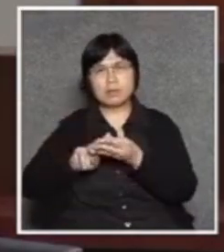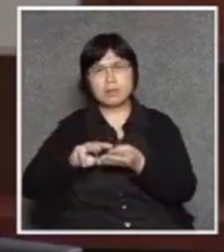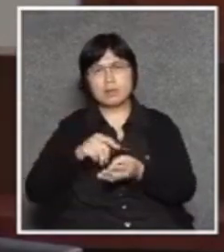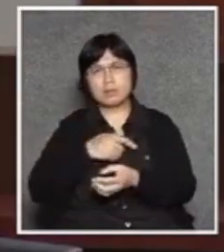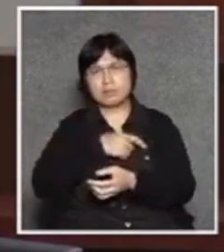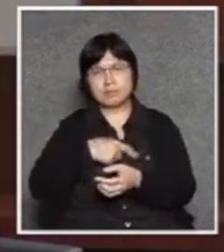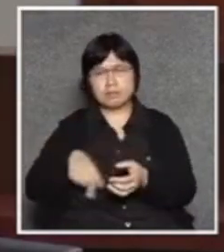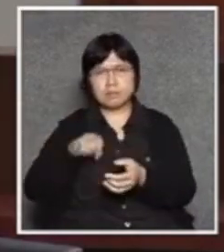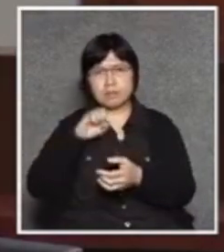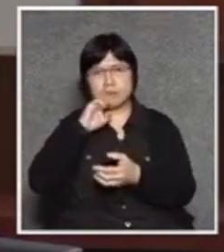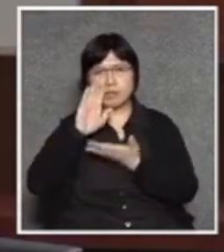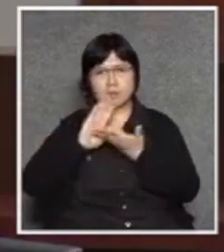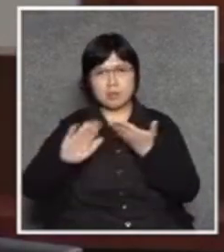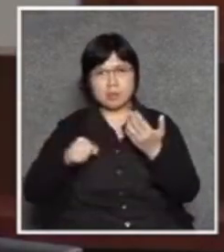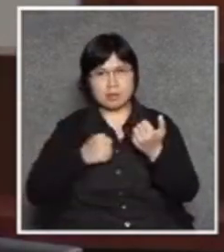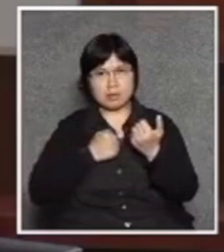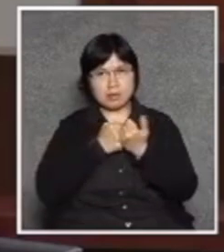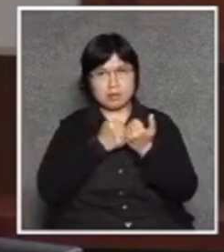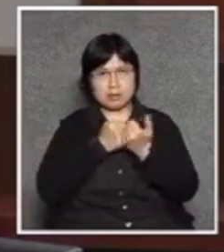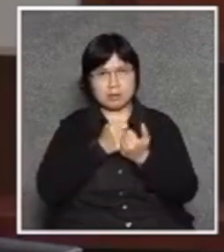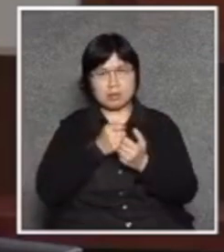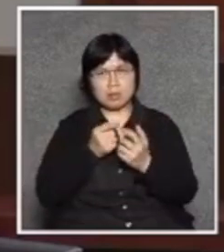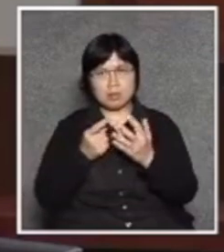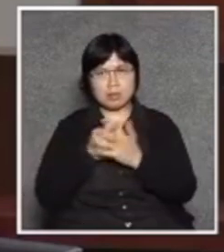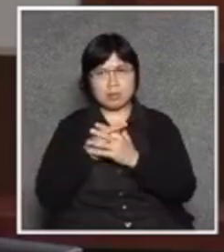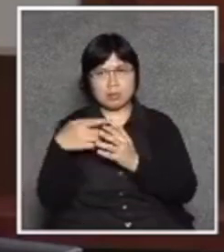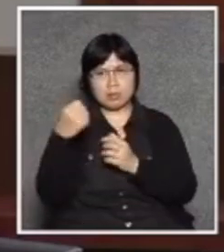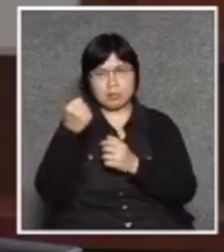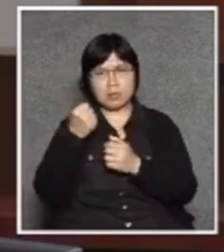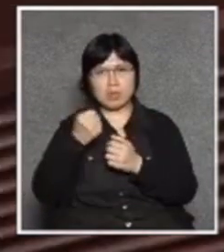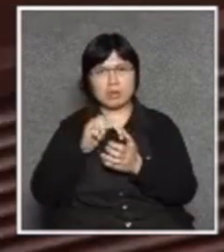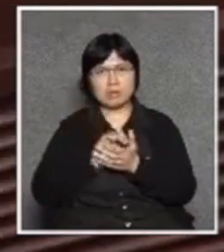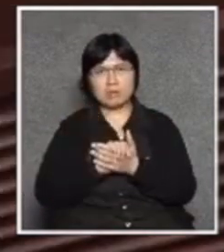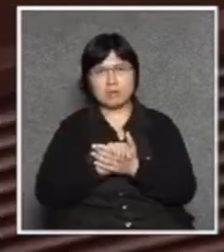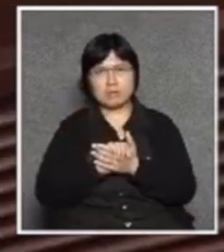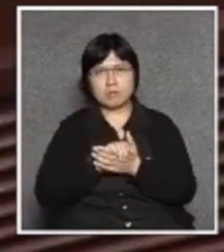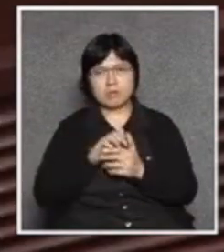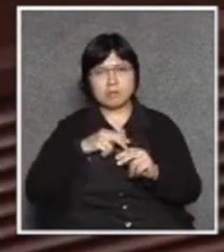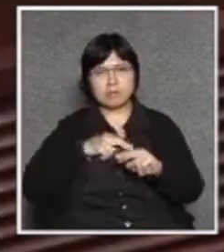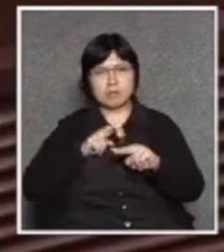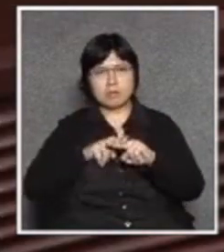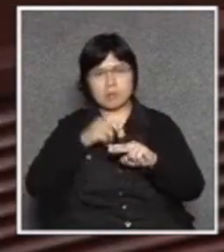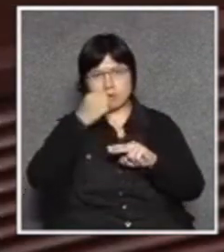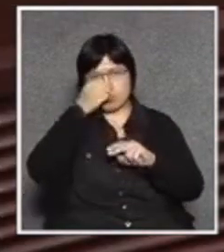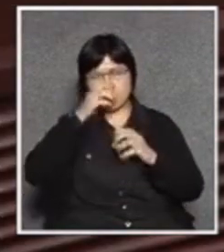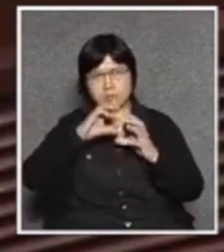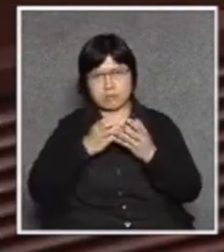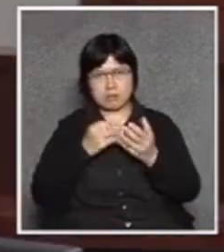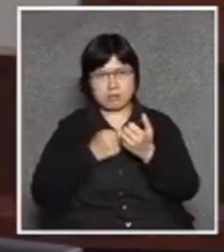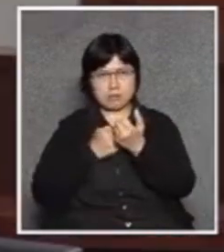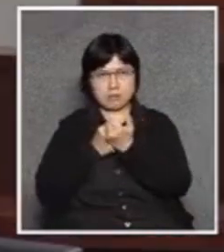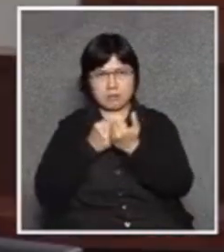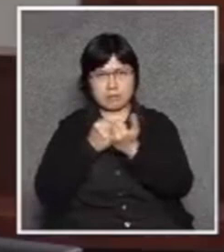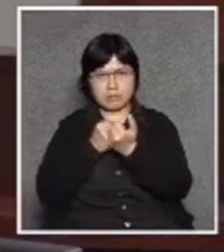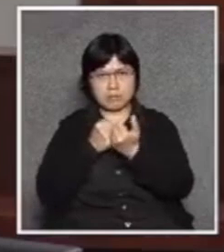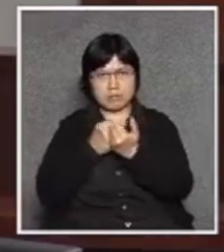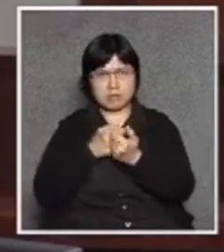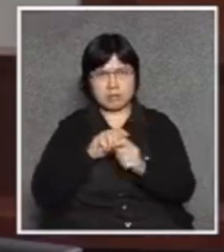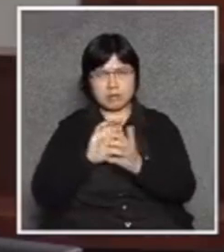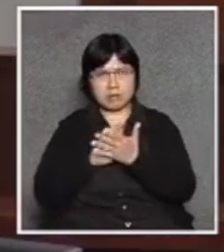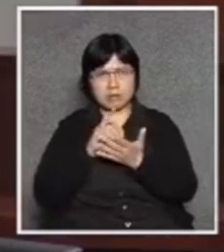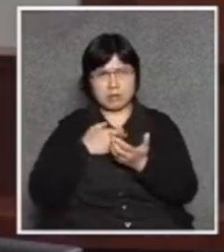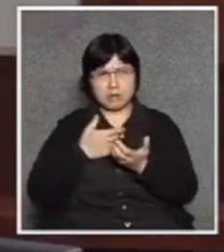表明支持這項特權法議案，港共政權和他的支持者利心利